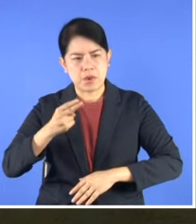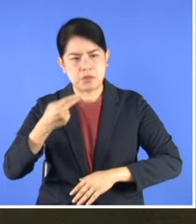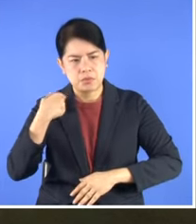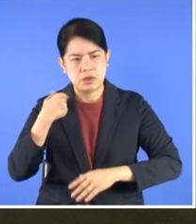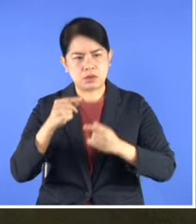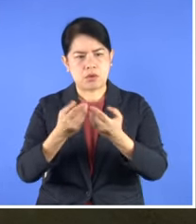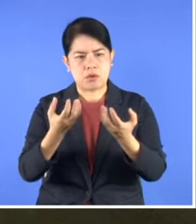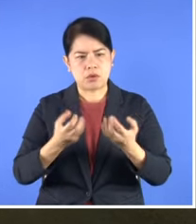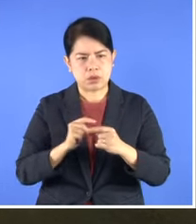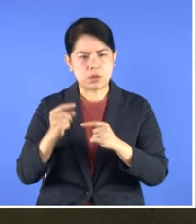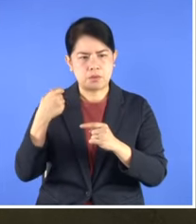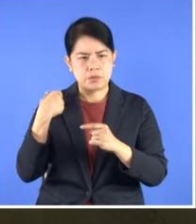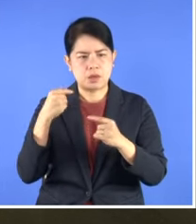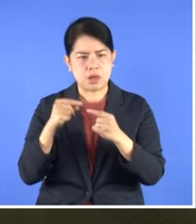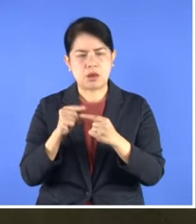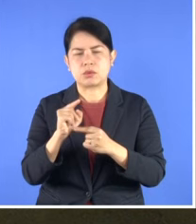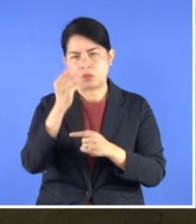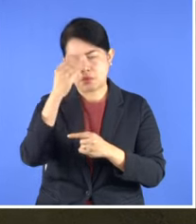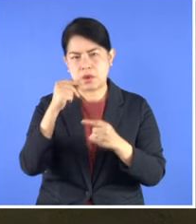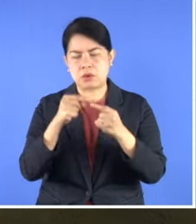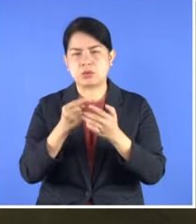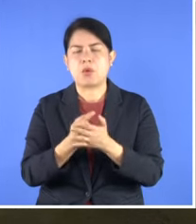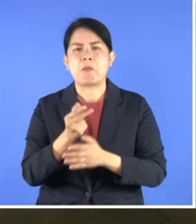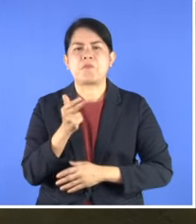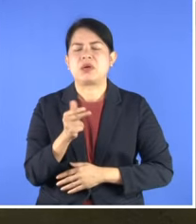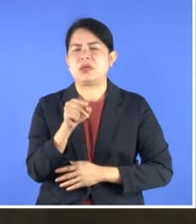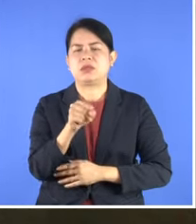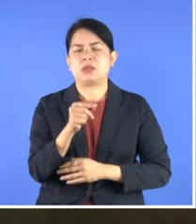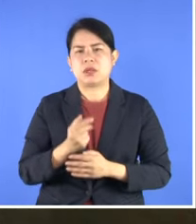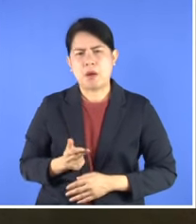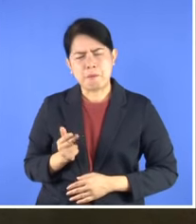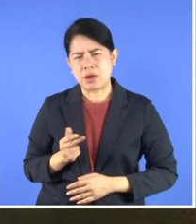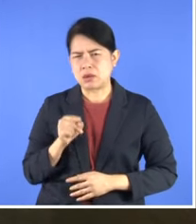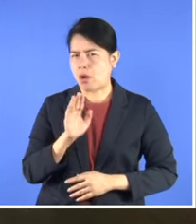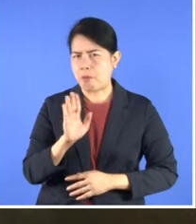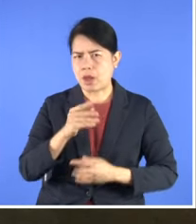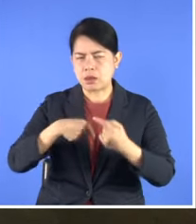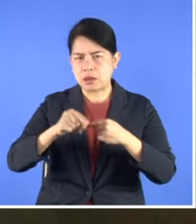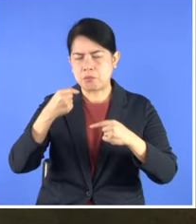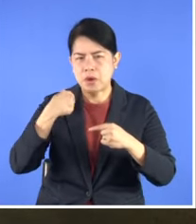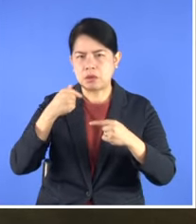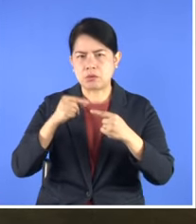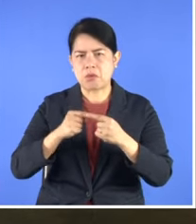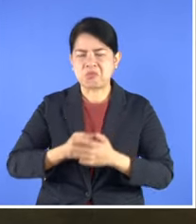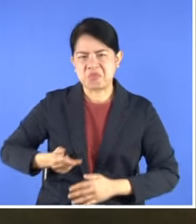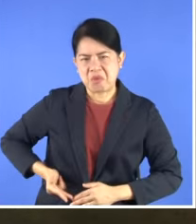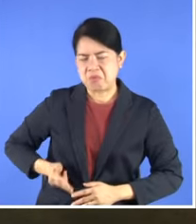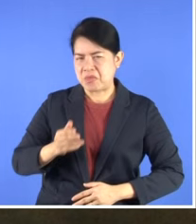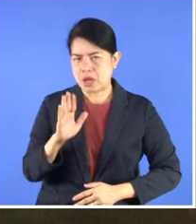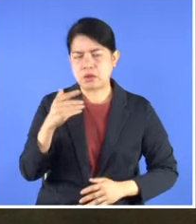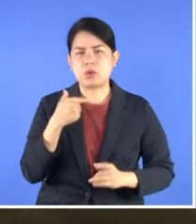ยไม่รับอนุญาตและก็พกปืนนะไปในที่ทางสาธารณะไม่มีเหตุอันควรและก็ร่วมกันยิงปืนโดยใช้ดินระเบิด